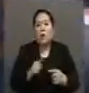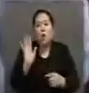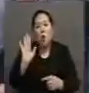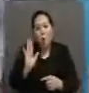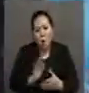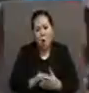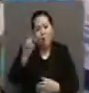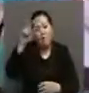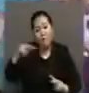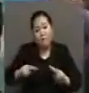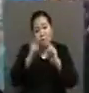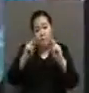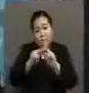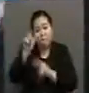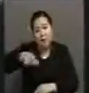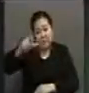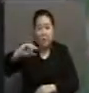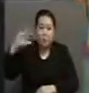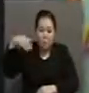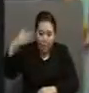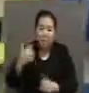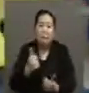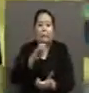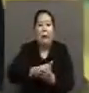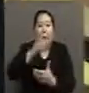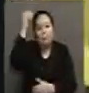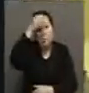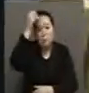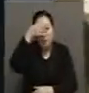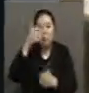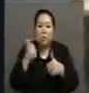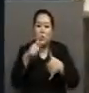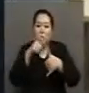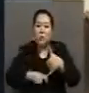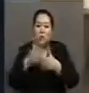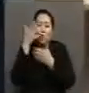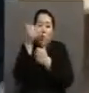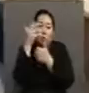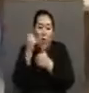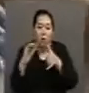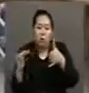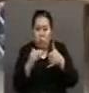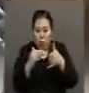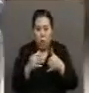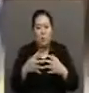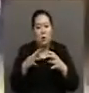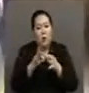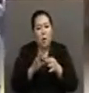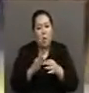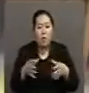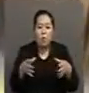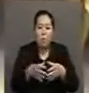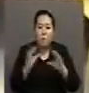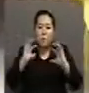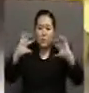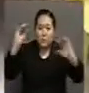แมนฮัตตันจนกระทั่งมาเหยียบทำเนียบขาวในวันนี้และตอนนี้เป็นบุคคลที่น่าสนใจที่สุดคนหนึ่งของรัฐบาลทรัมป์โดยเจ้าของผล